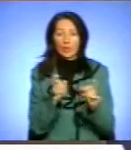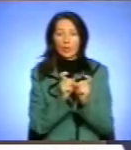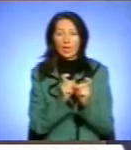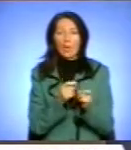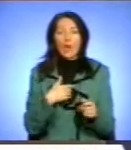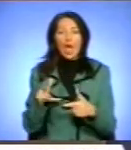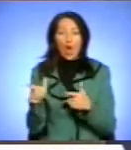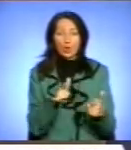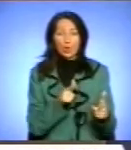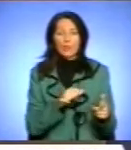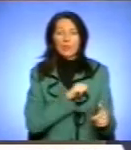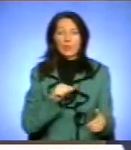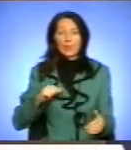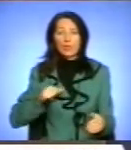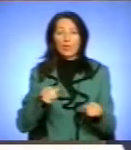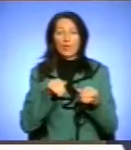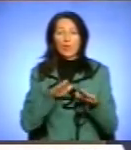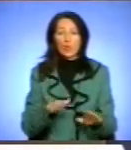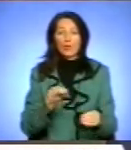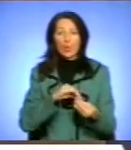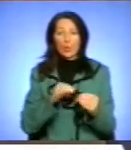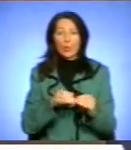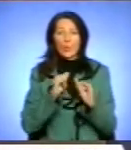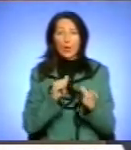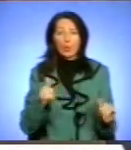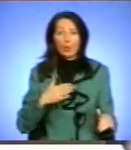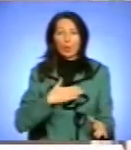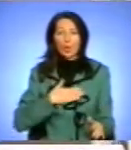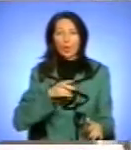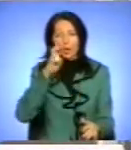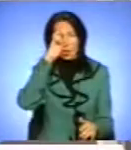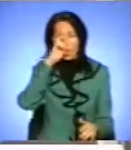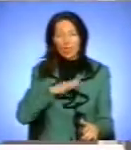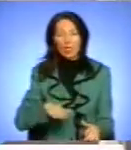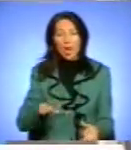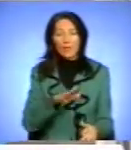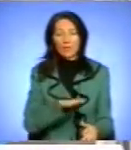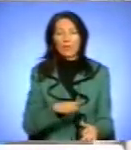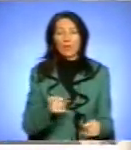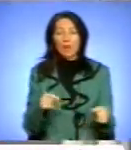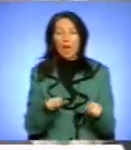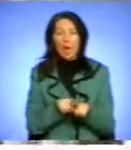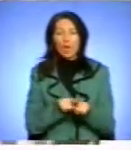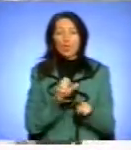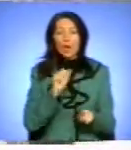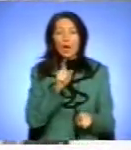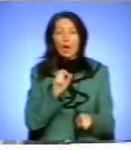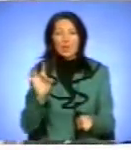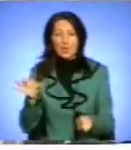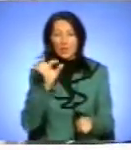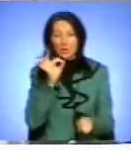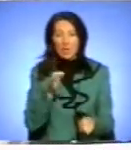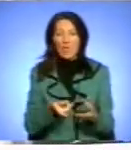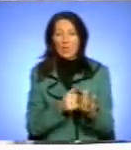готові самостійно вирішувати проблеми розвитку нашої держави. Водночас Азаров зазначив, кількість зафіксованих